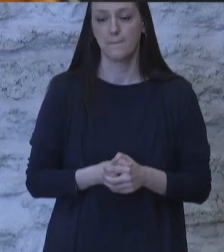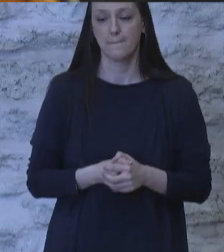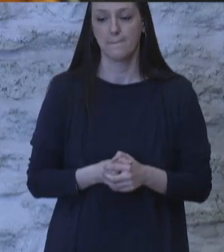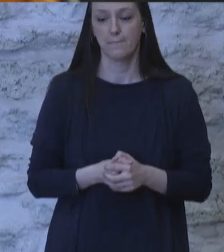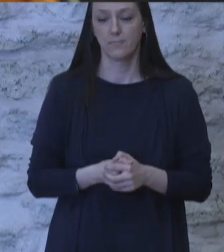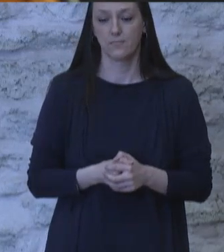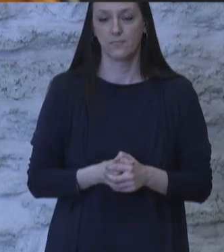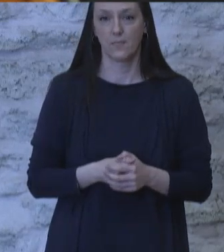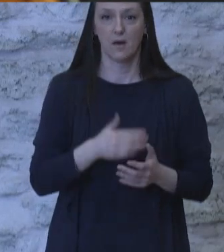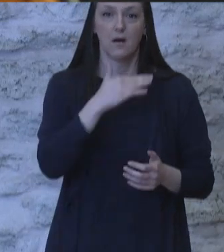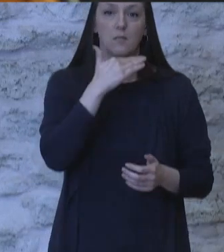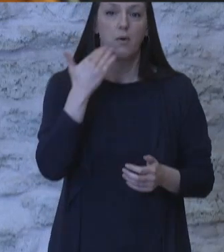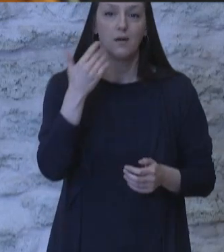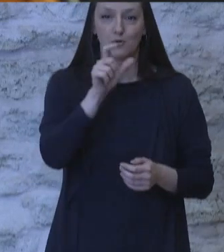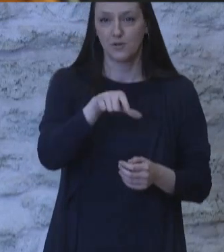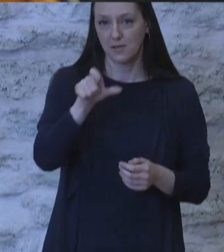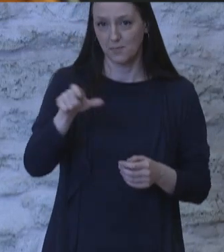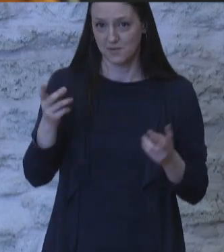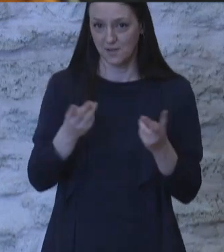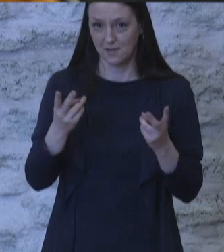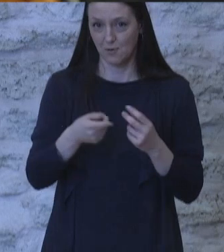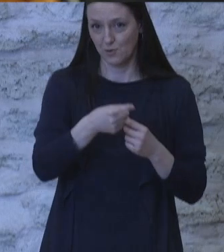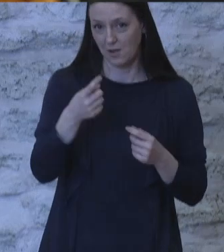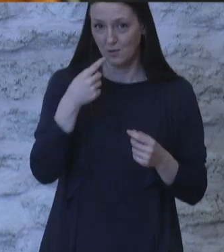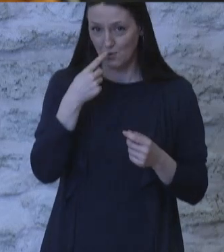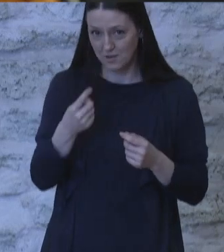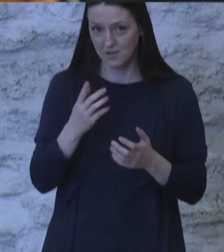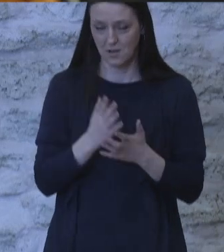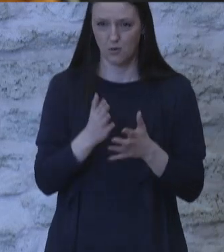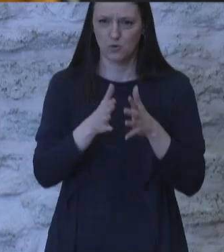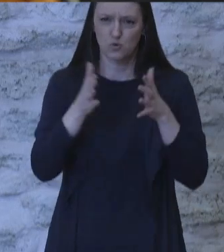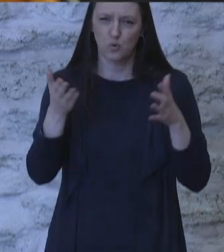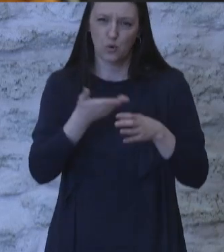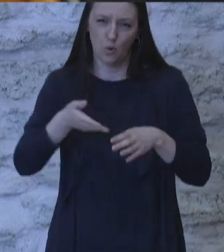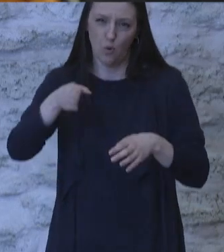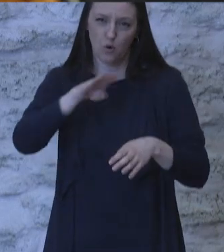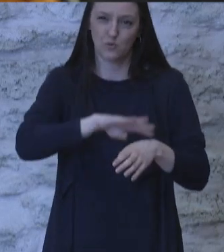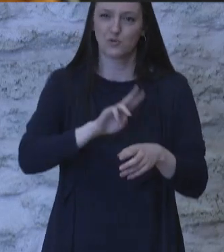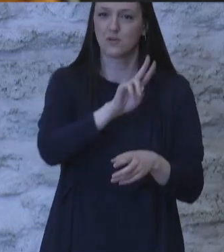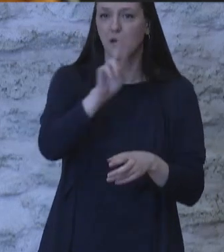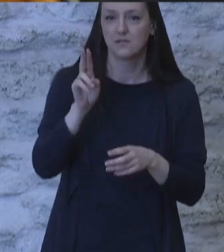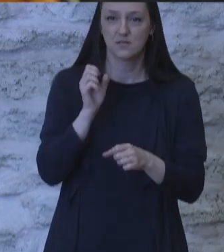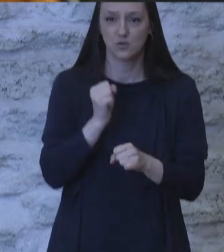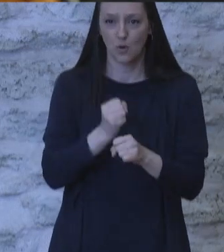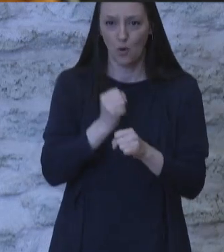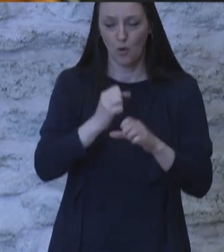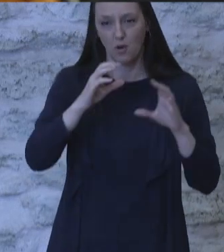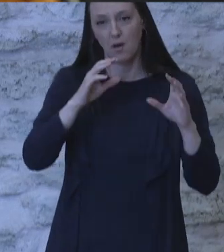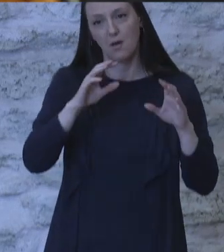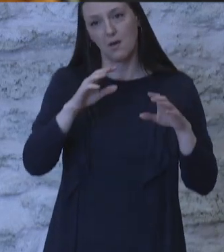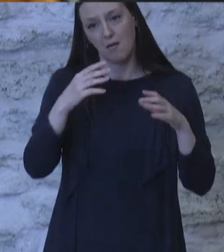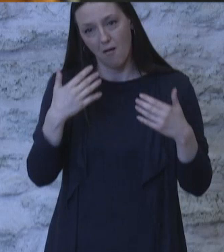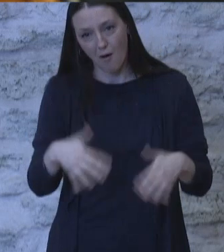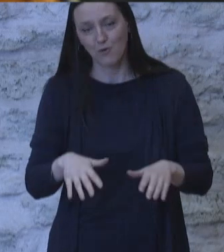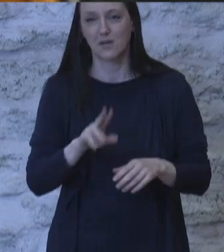nagu te ütlesite ka, on väga suure survel, et kes kaotab töö, kes kaotab sisse tulekutes ja see tõttu, see